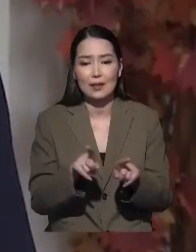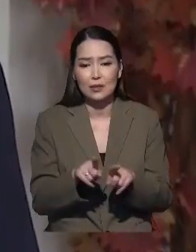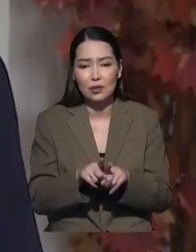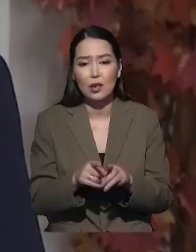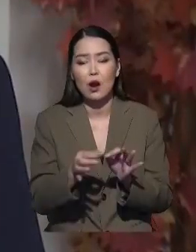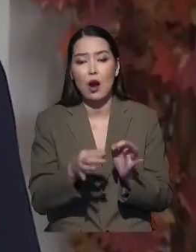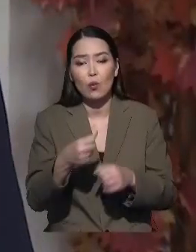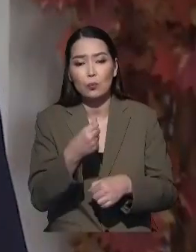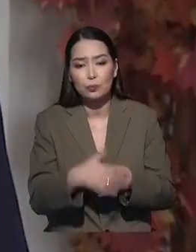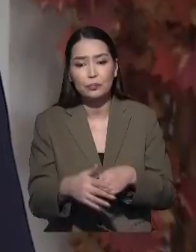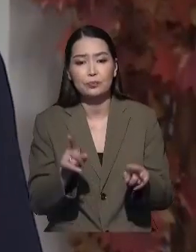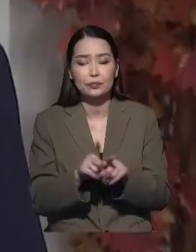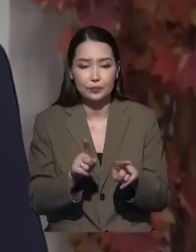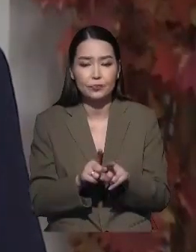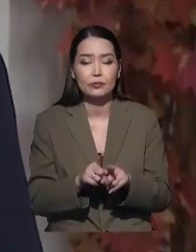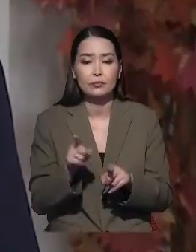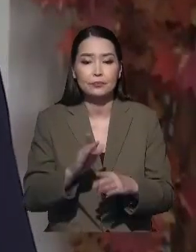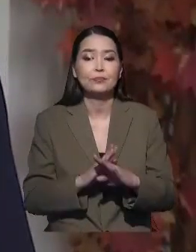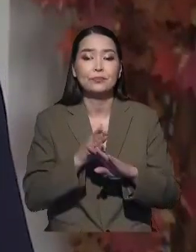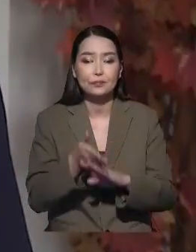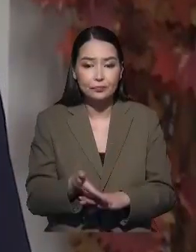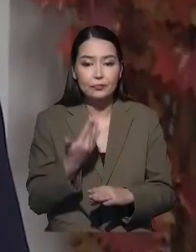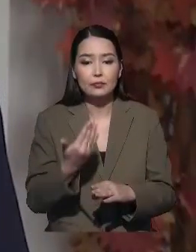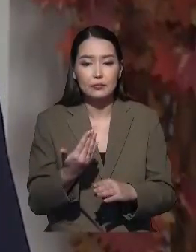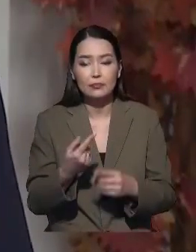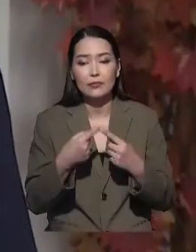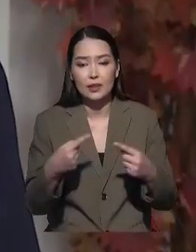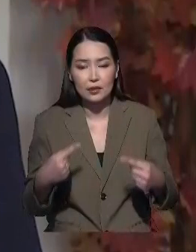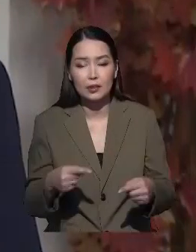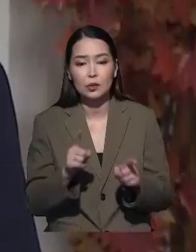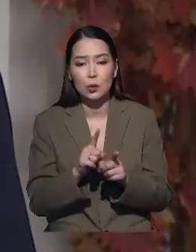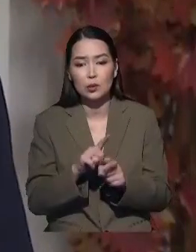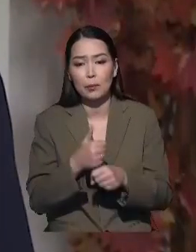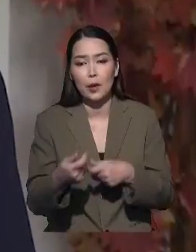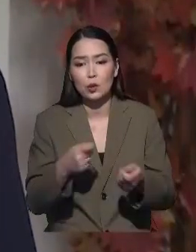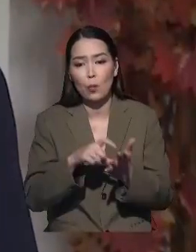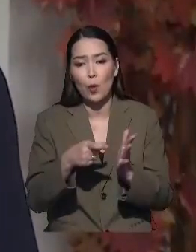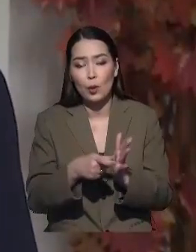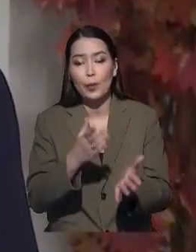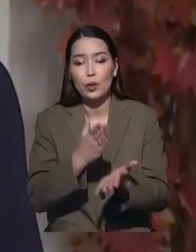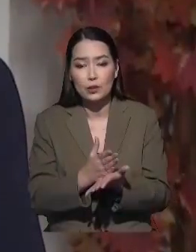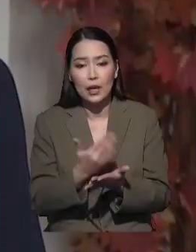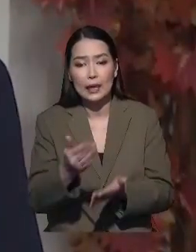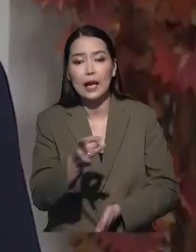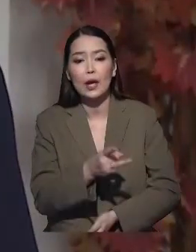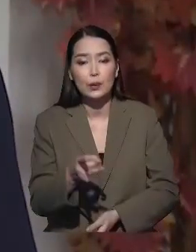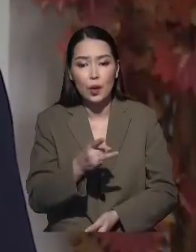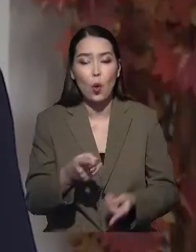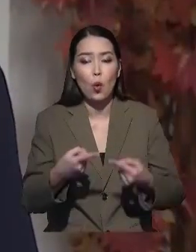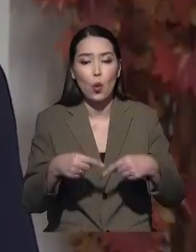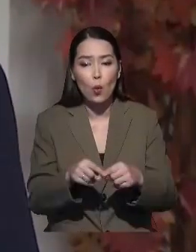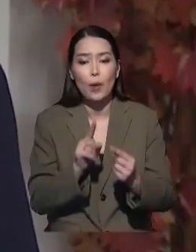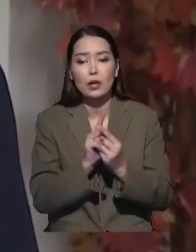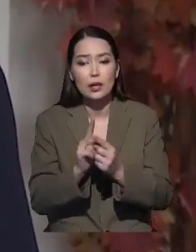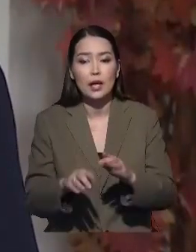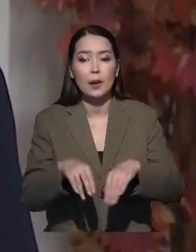аудан орталығына сандалмай осы жерге келіп, тиісті басқармалар, бөлімдер бар. Сонымен қатар мына республикалық қоғамдық қабылдаудан